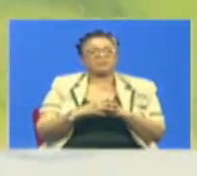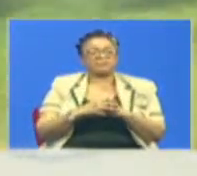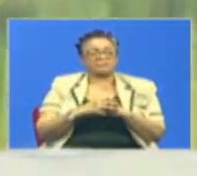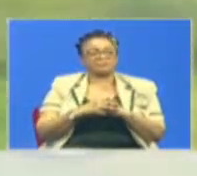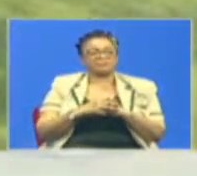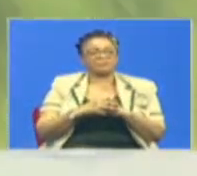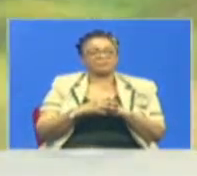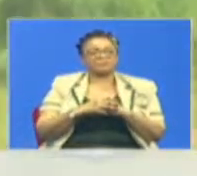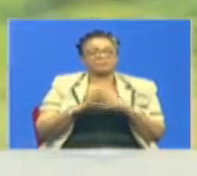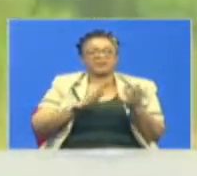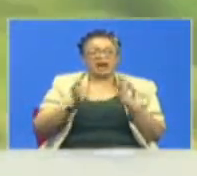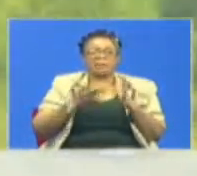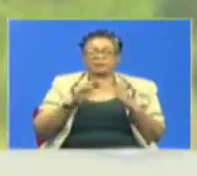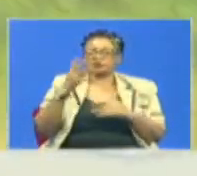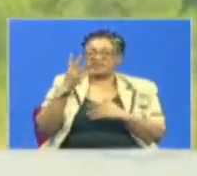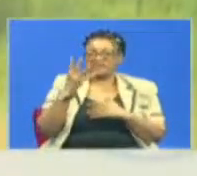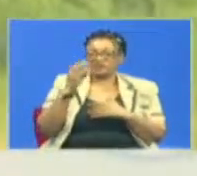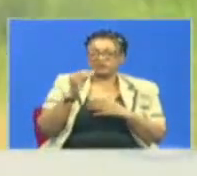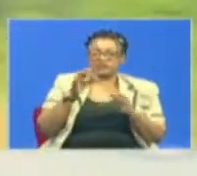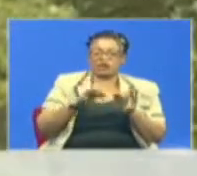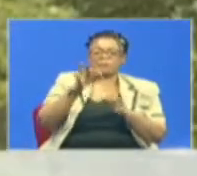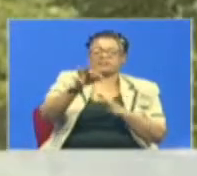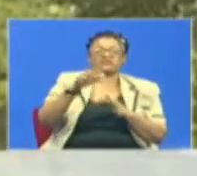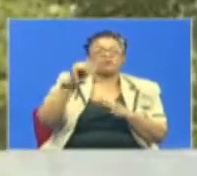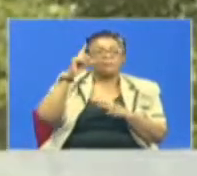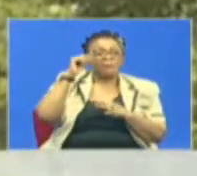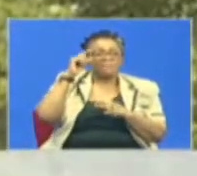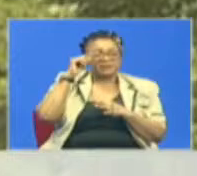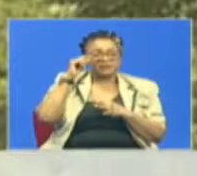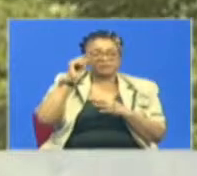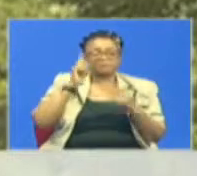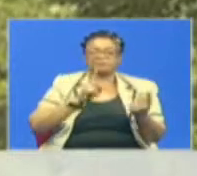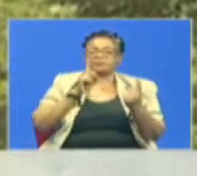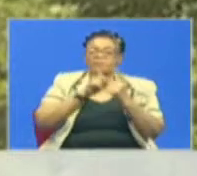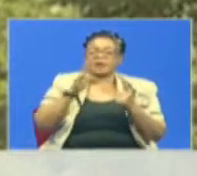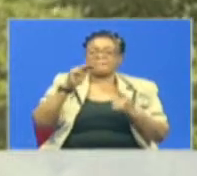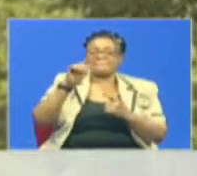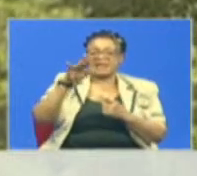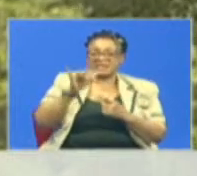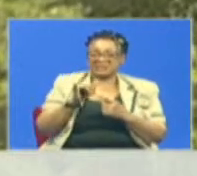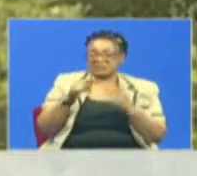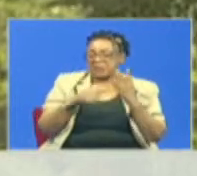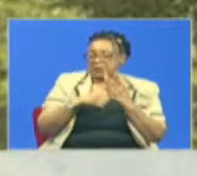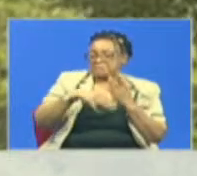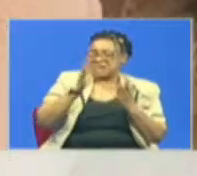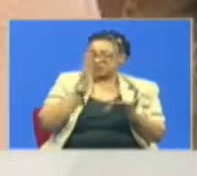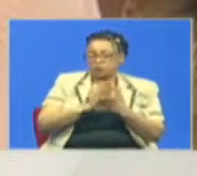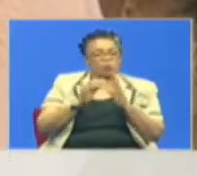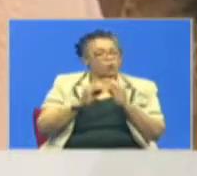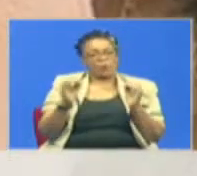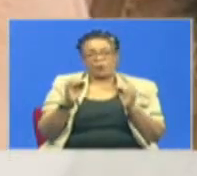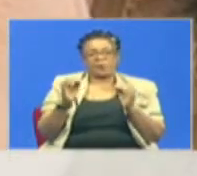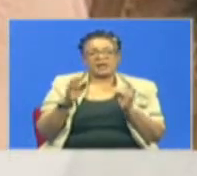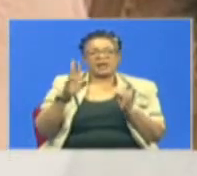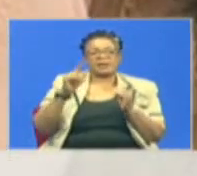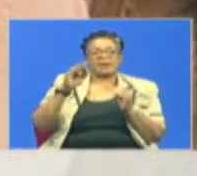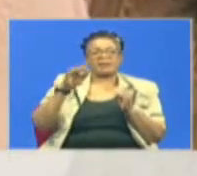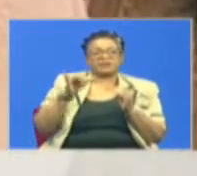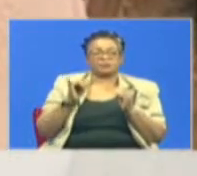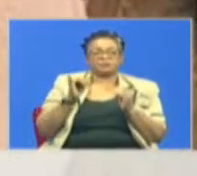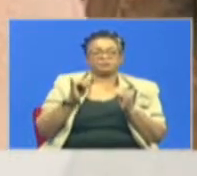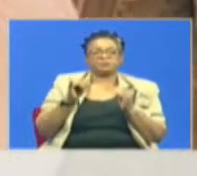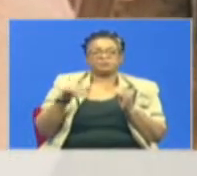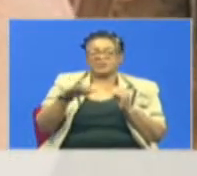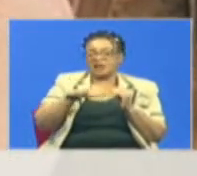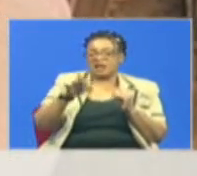Takriban kilomita 40 kutoka mjini Mombasa, tulikutana na Mary ambaye si jina lake halisi, kijijini Marimani, eneo la